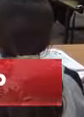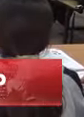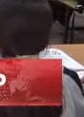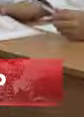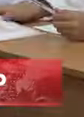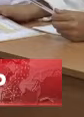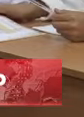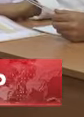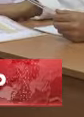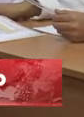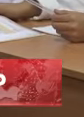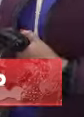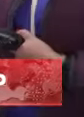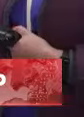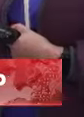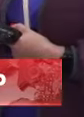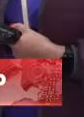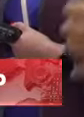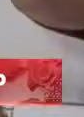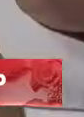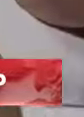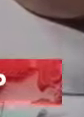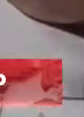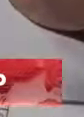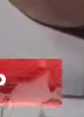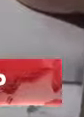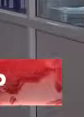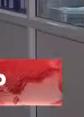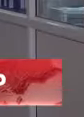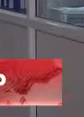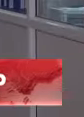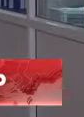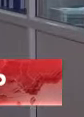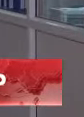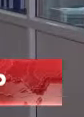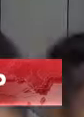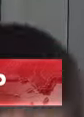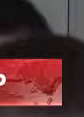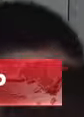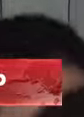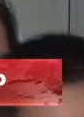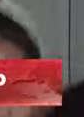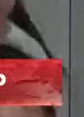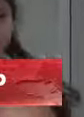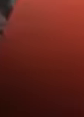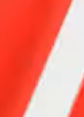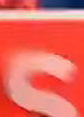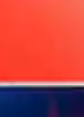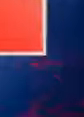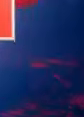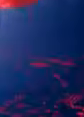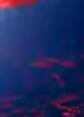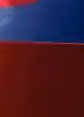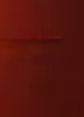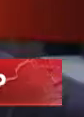Мұғалімдер мемлекетке 57 миллион теңге қарыз. Батыстағы оқытушылар тергеліп жатыр. Олар қазынаның қаржысын қалай иеленген?